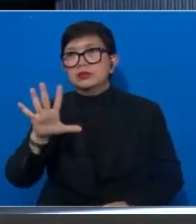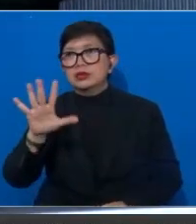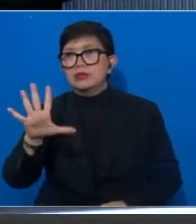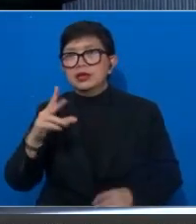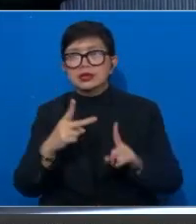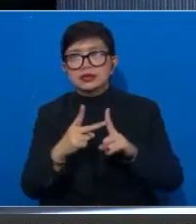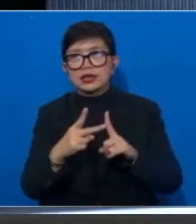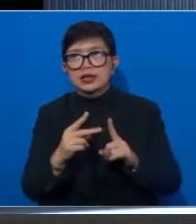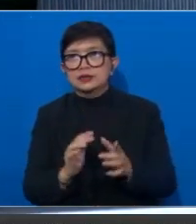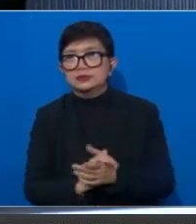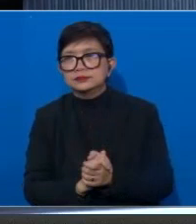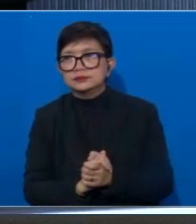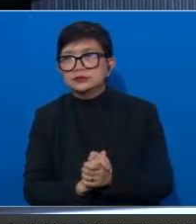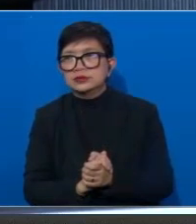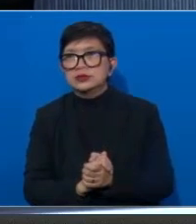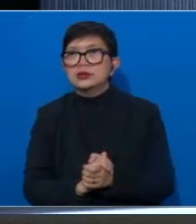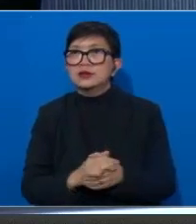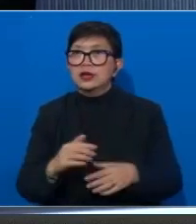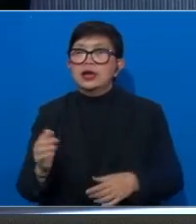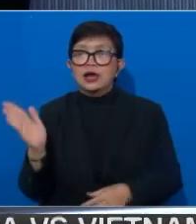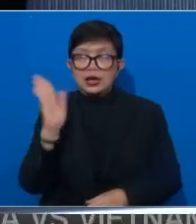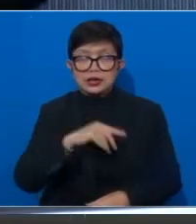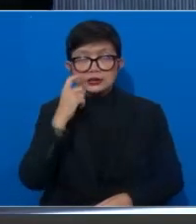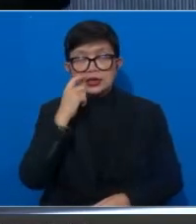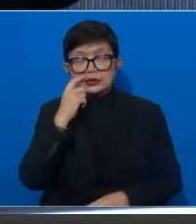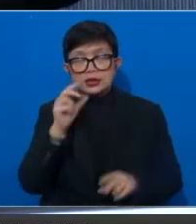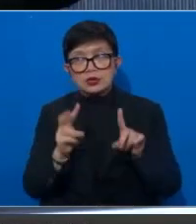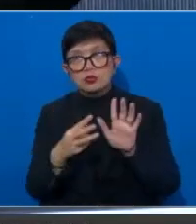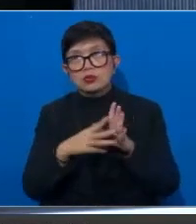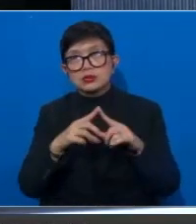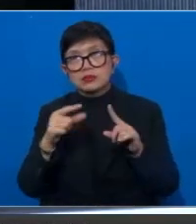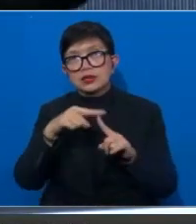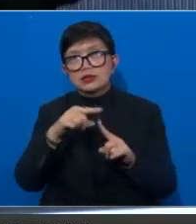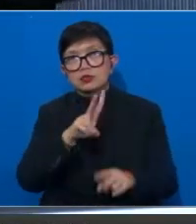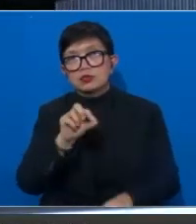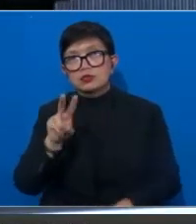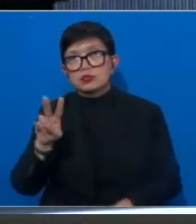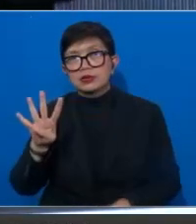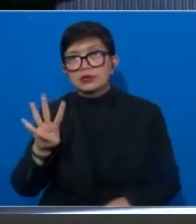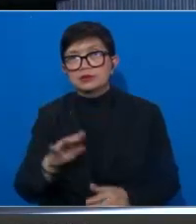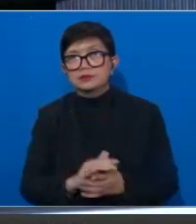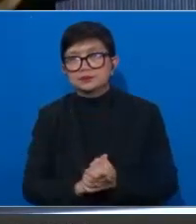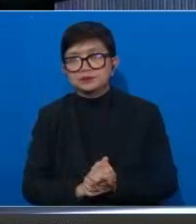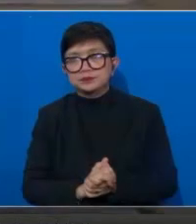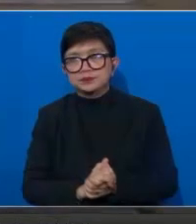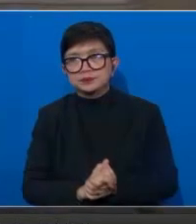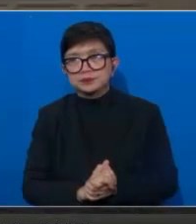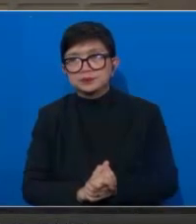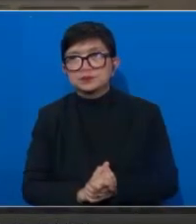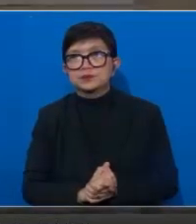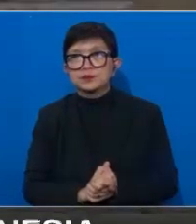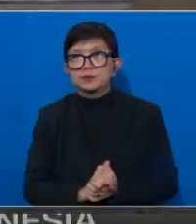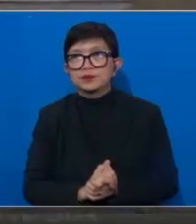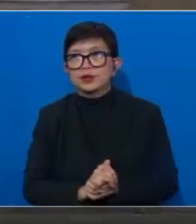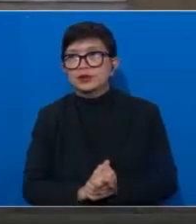1445 Hijriah jatuh pada hari Selasa tanggal 12 Maret 2024 Masehi.